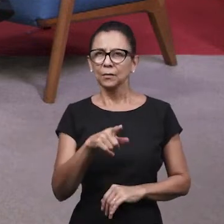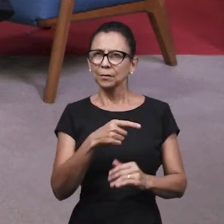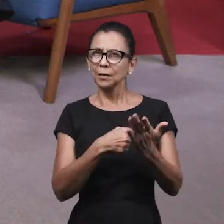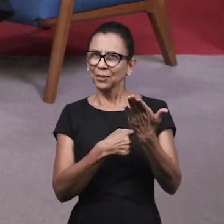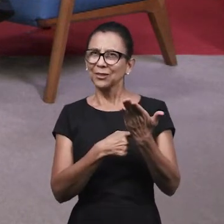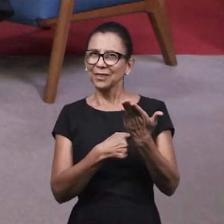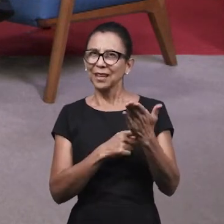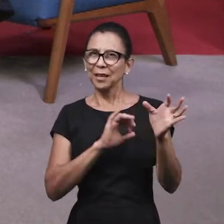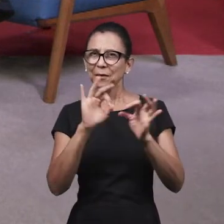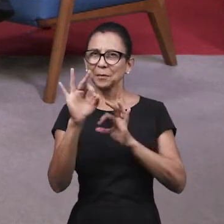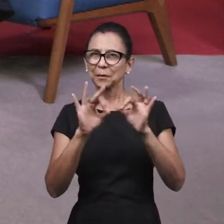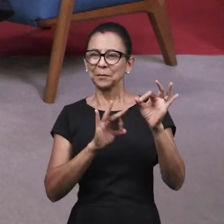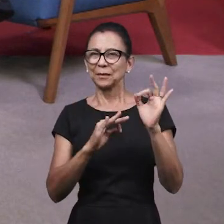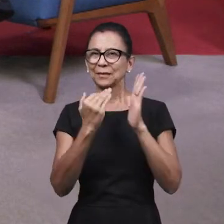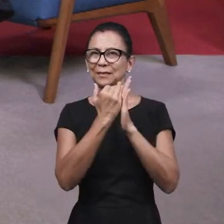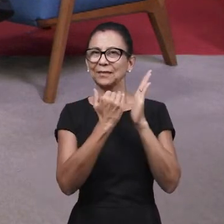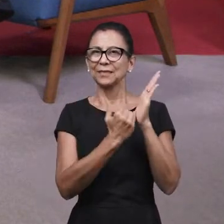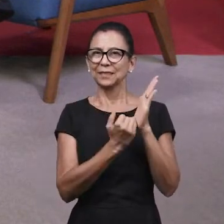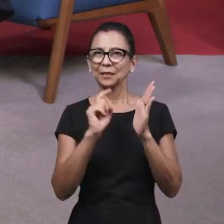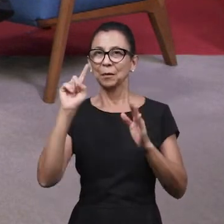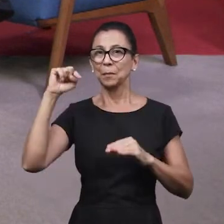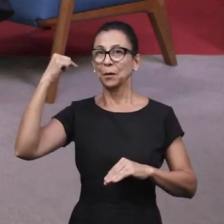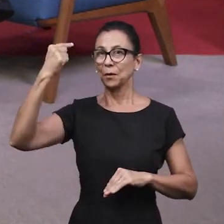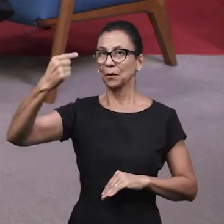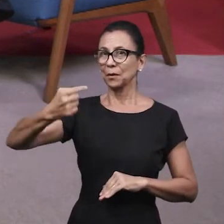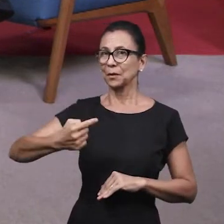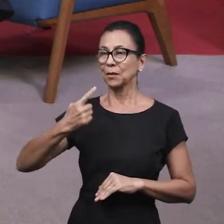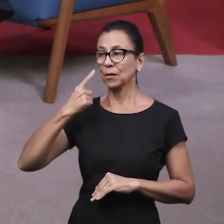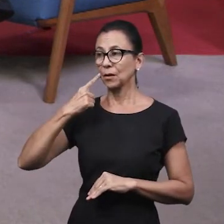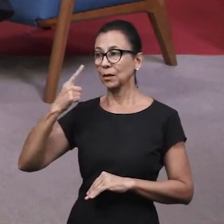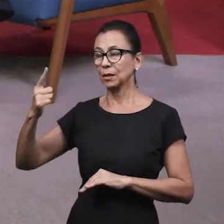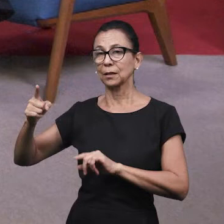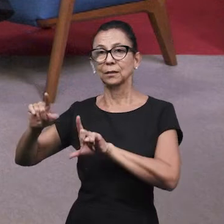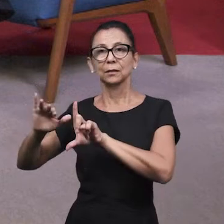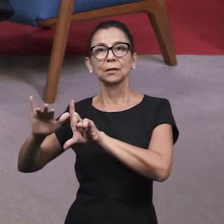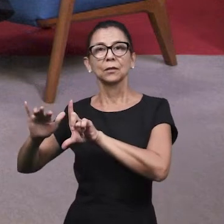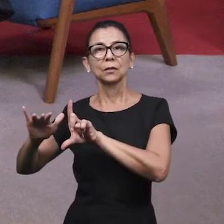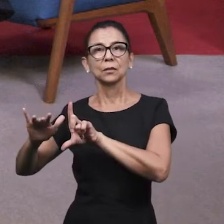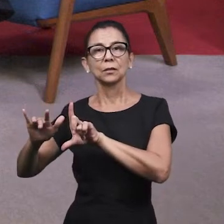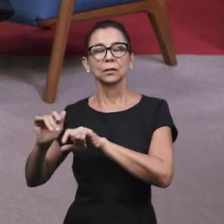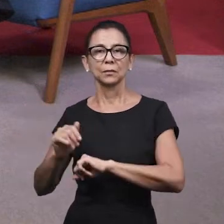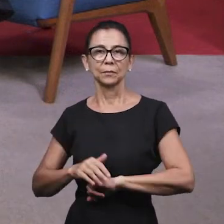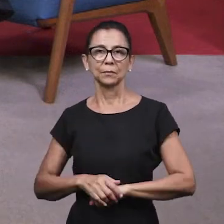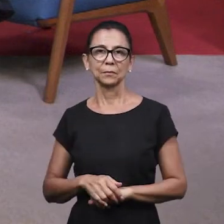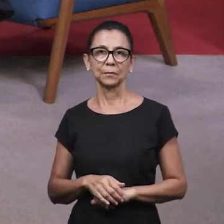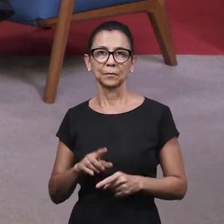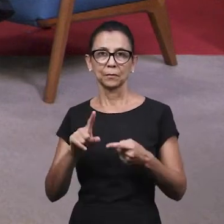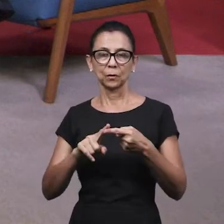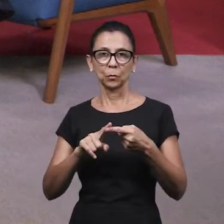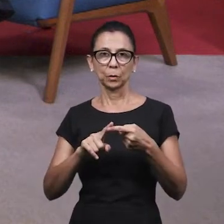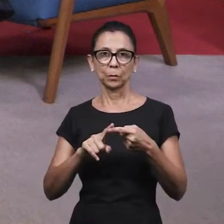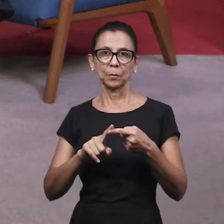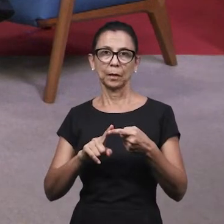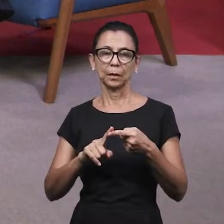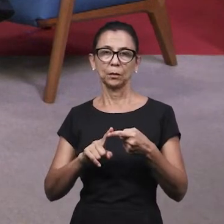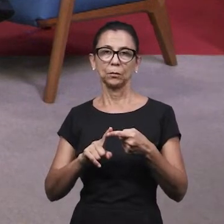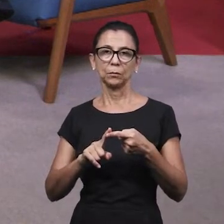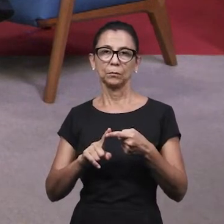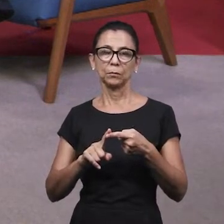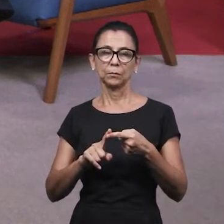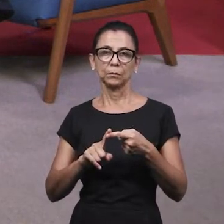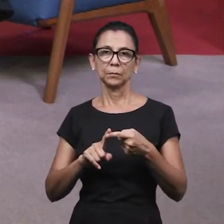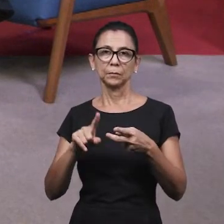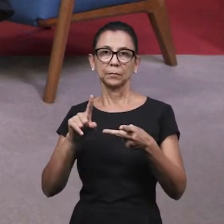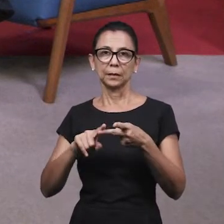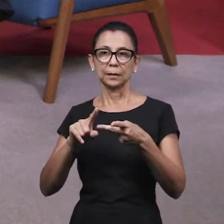programme. Vous voyez un QR code à l'écran, il est différent du premier. Celui-ci, maintenant, si vous